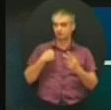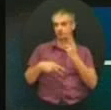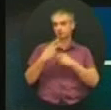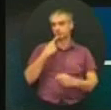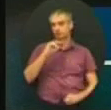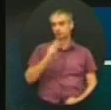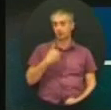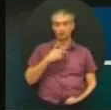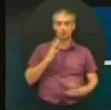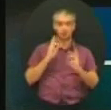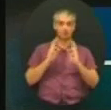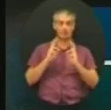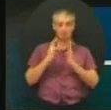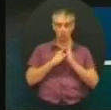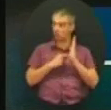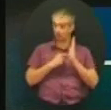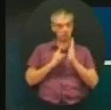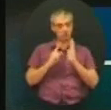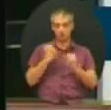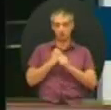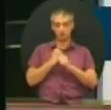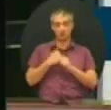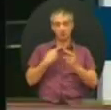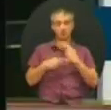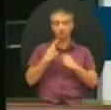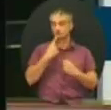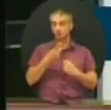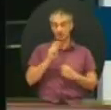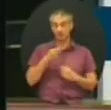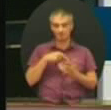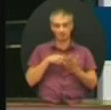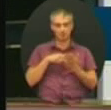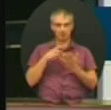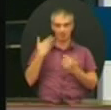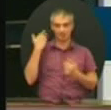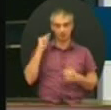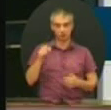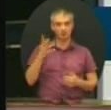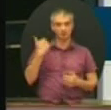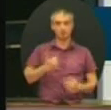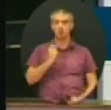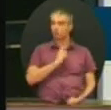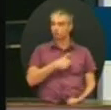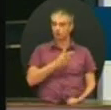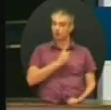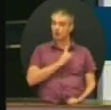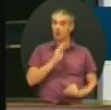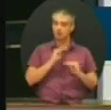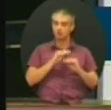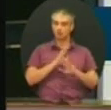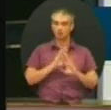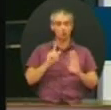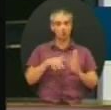ואומר, אני מאוד מקווה שהחוק הזה לא ייצא לפועל, אני חוזר ואומר, דווקא בגלל שהייתי שם והייתי ראש עיר, אל תיגעו